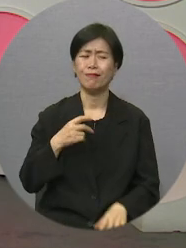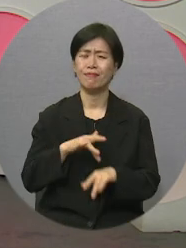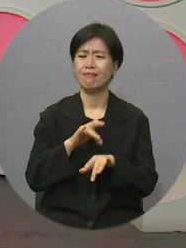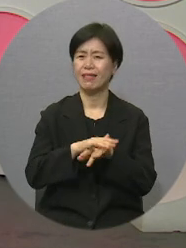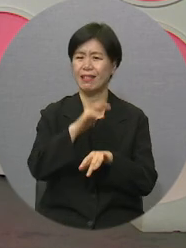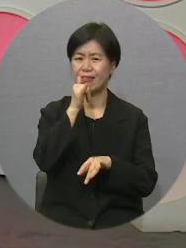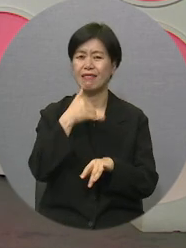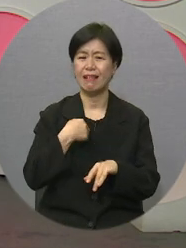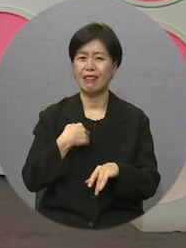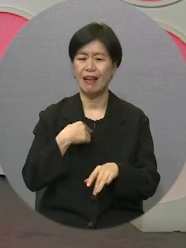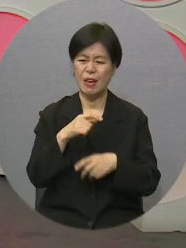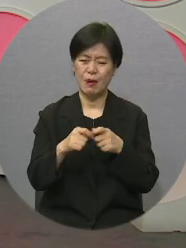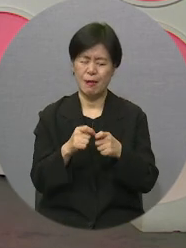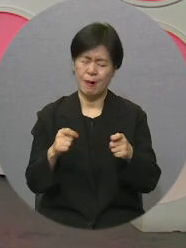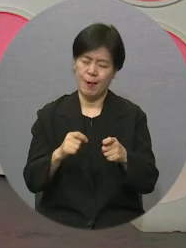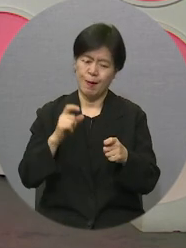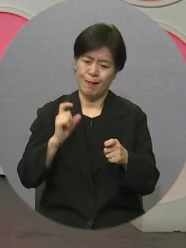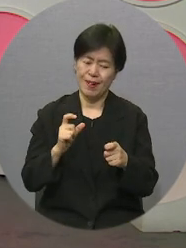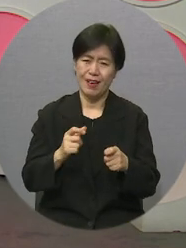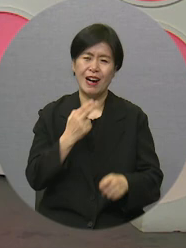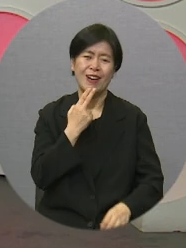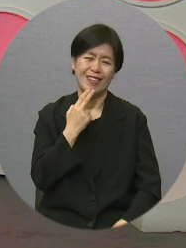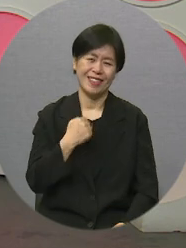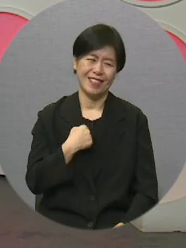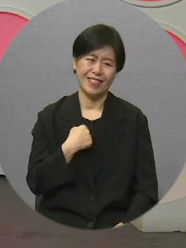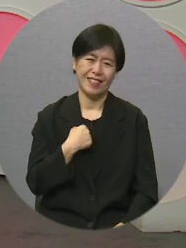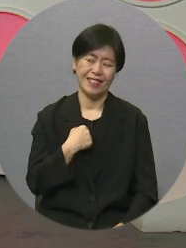근데 아 오늘 이 사연을 듣고 나니까